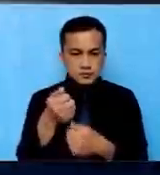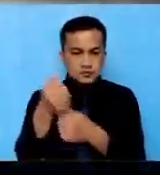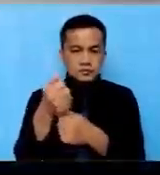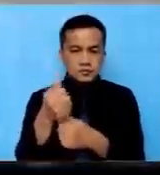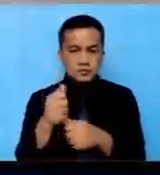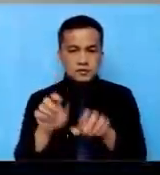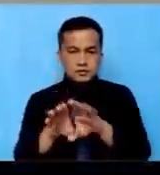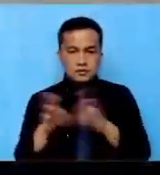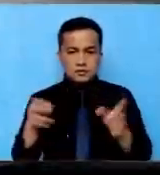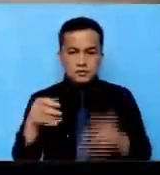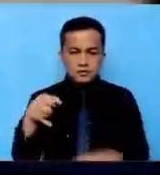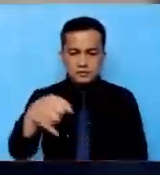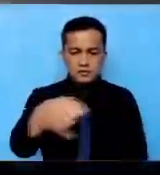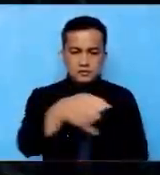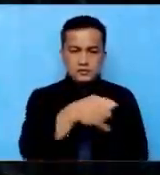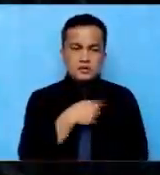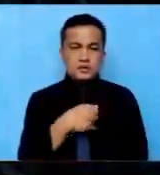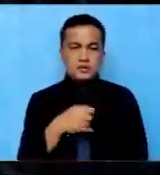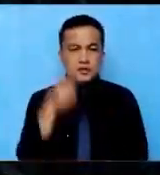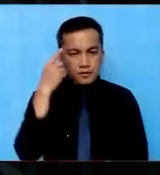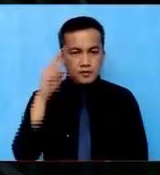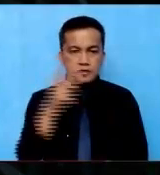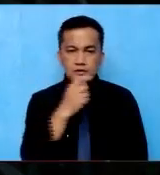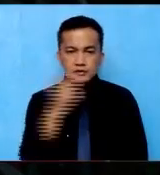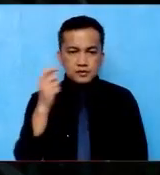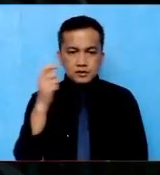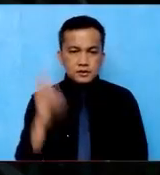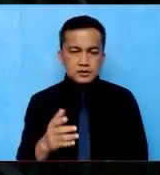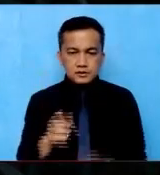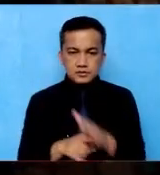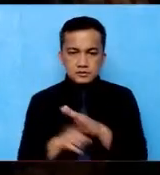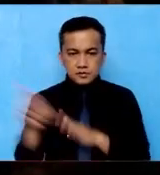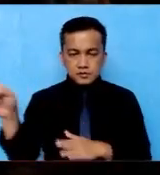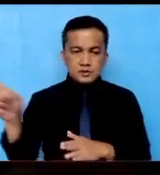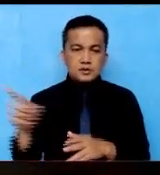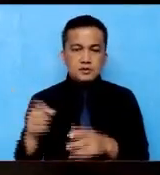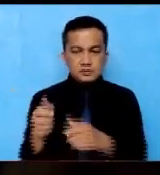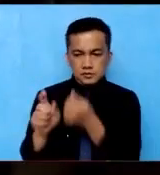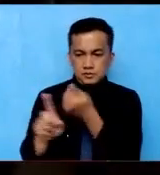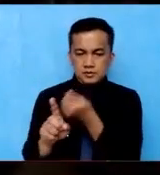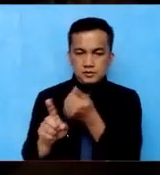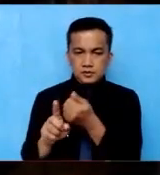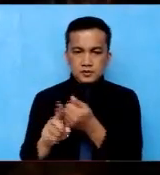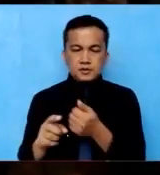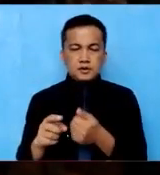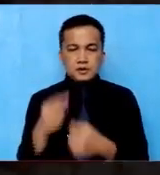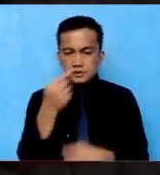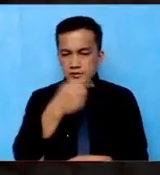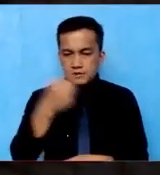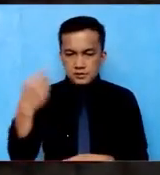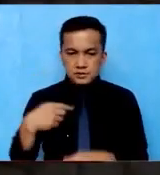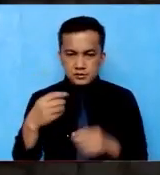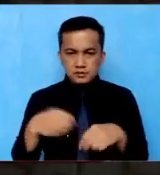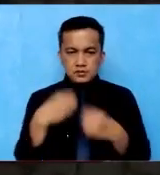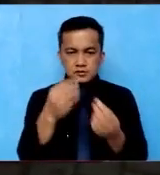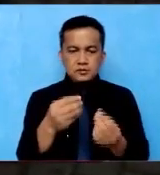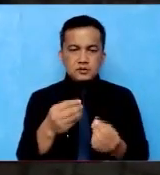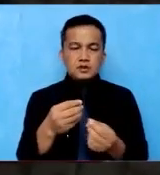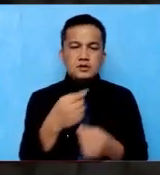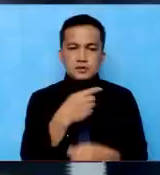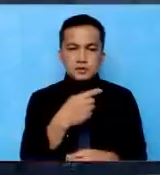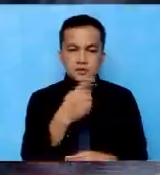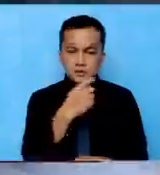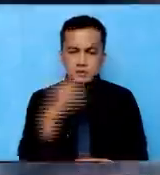para sa mga Ukrainian refugee. Pati ang mismong mga taga-Russia, nag-aalay ng bulaklak sa Ukrainian embassy sa